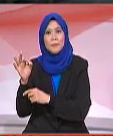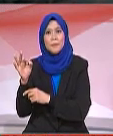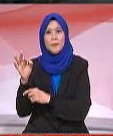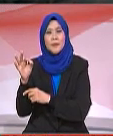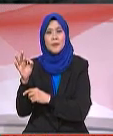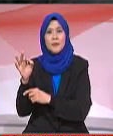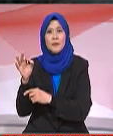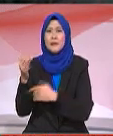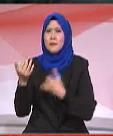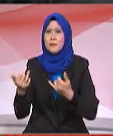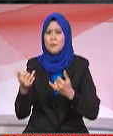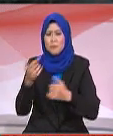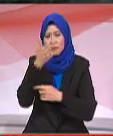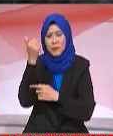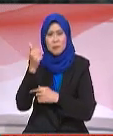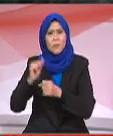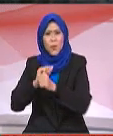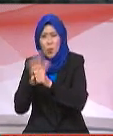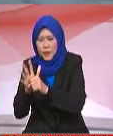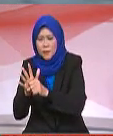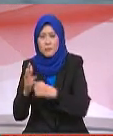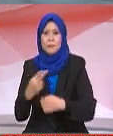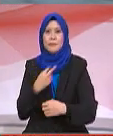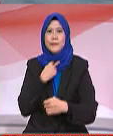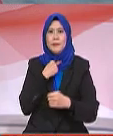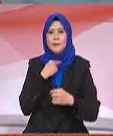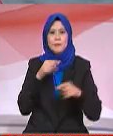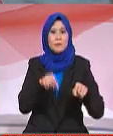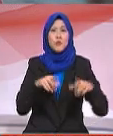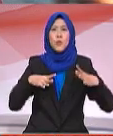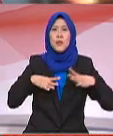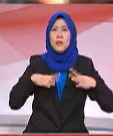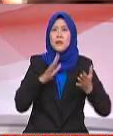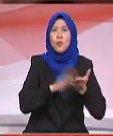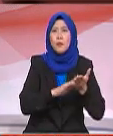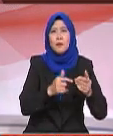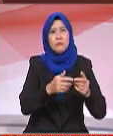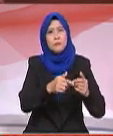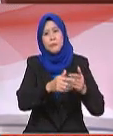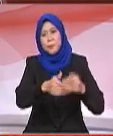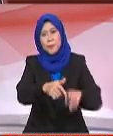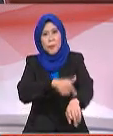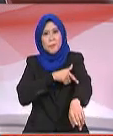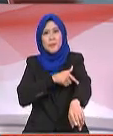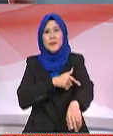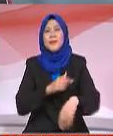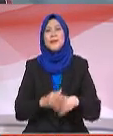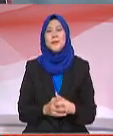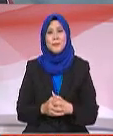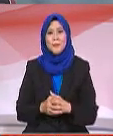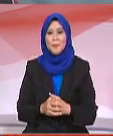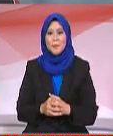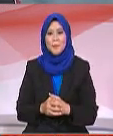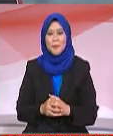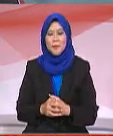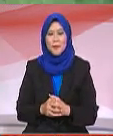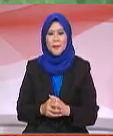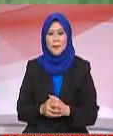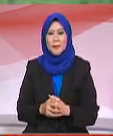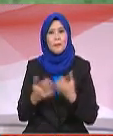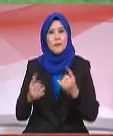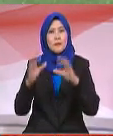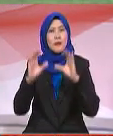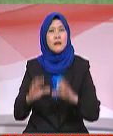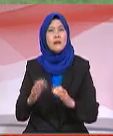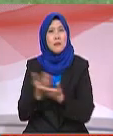membuat cuti sekolah begitu panjang kali ya. Berbeza lah, kena SOP pun ya, berbeza. Bagi kita kena itu normal